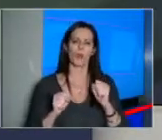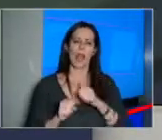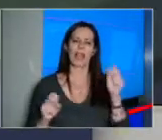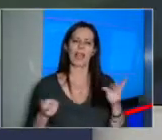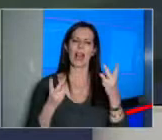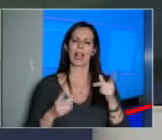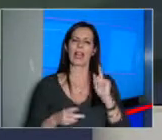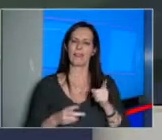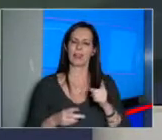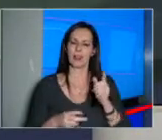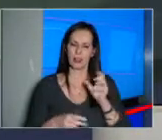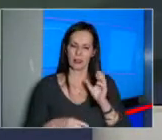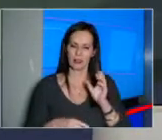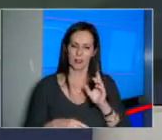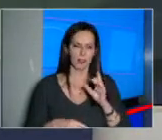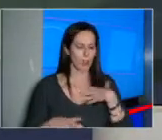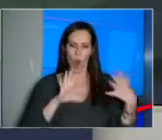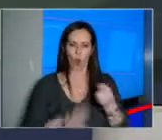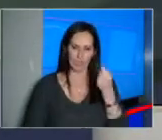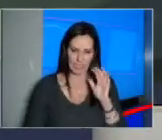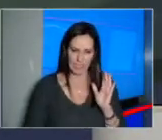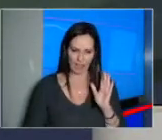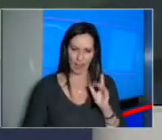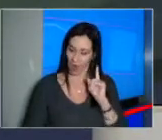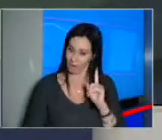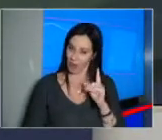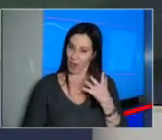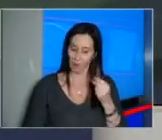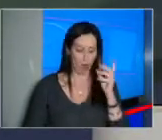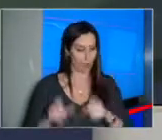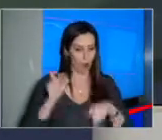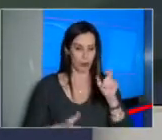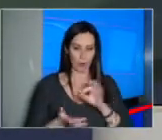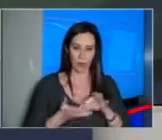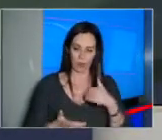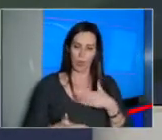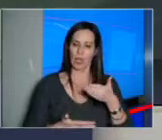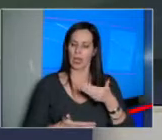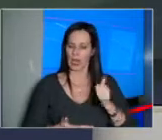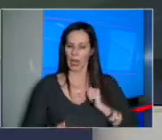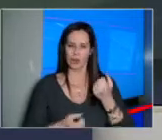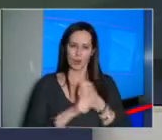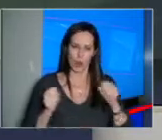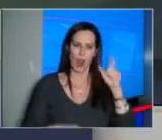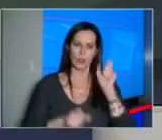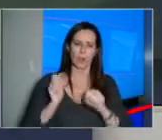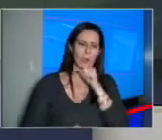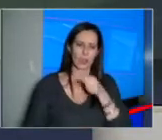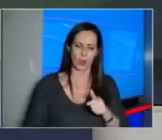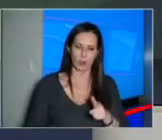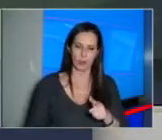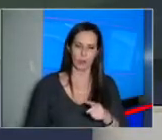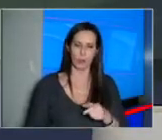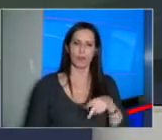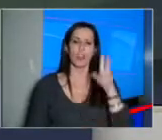קל, חייבים לך כסף ונכסים לך לחשבון בנק מושכים. אבל הרבה מאוד אנשים כתבו אליי, חיילים משוחררים, אנשים פנסיונאים. שוב תודה.